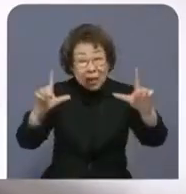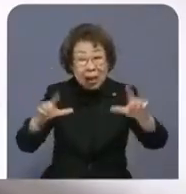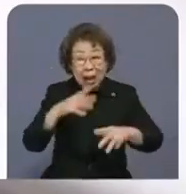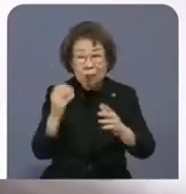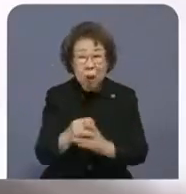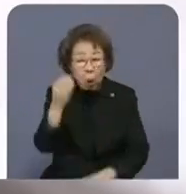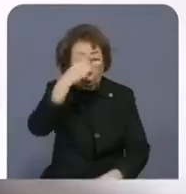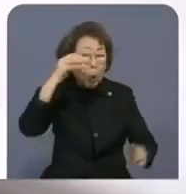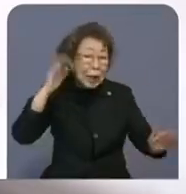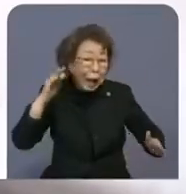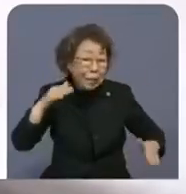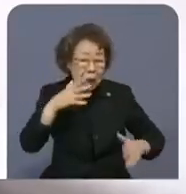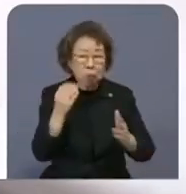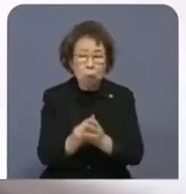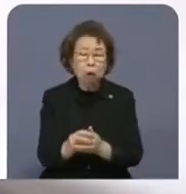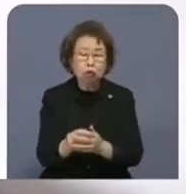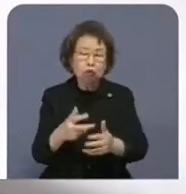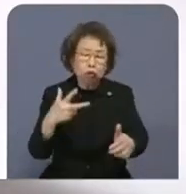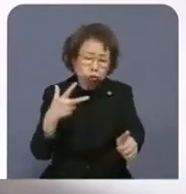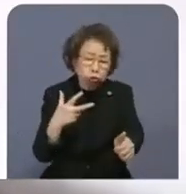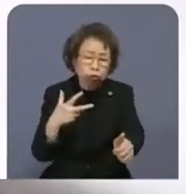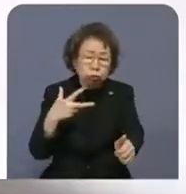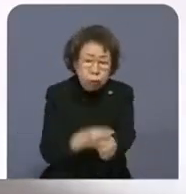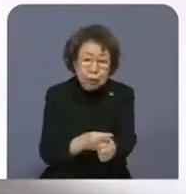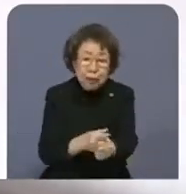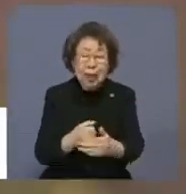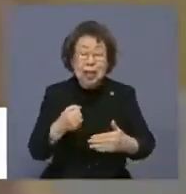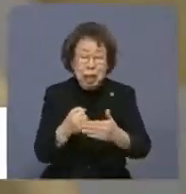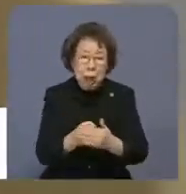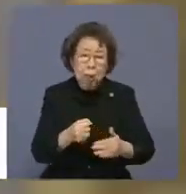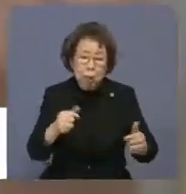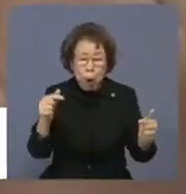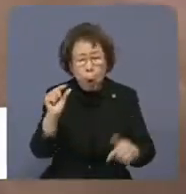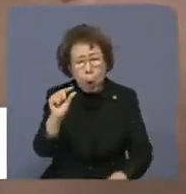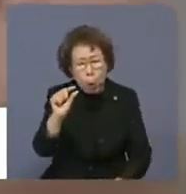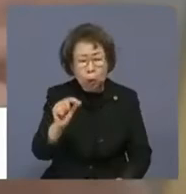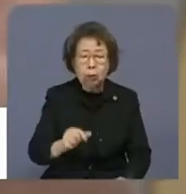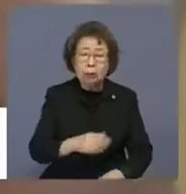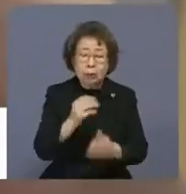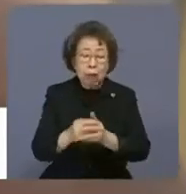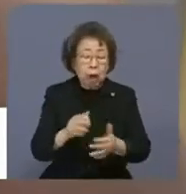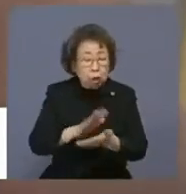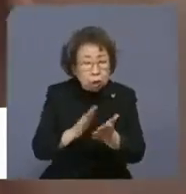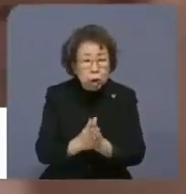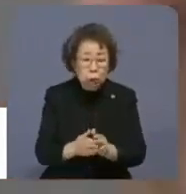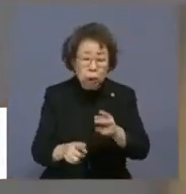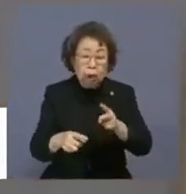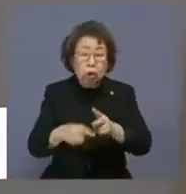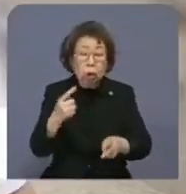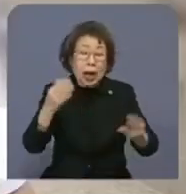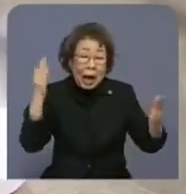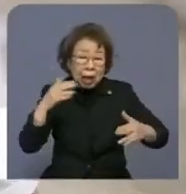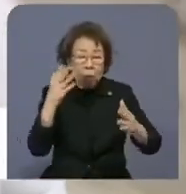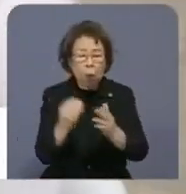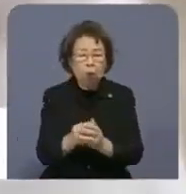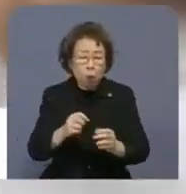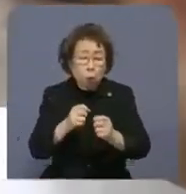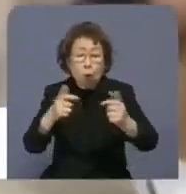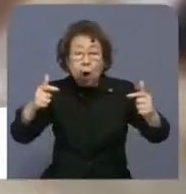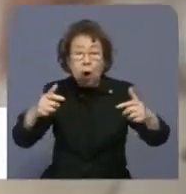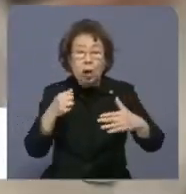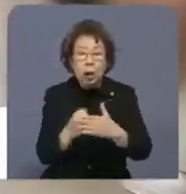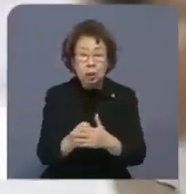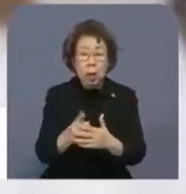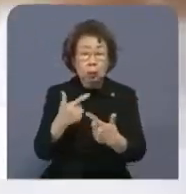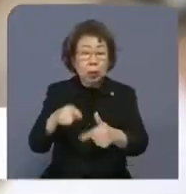고3 학생은 감염이 상대적으로 적고 유치원과 초등학교, 중학교에선 확진자가 늘고 있어 부산교육청은